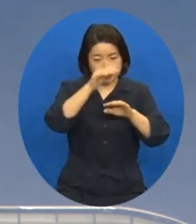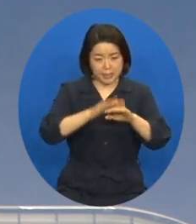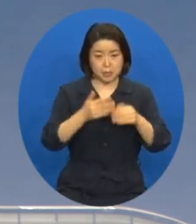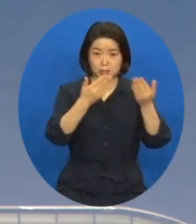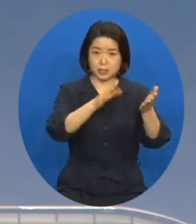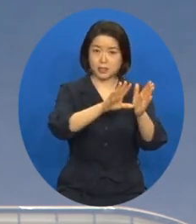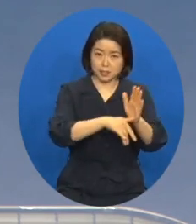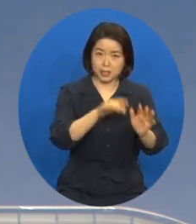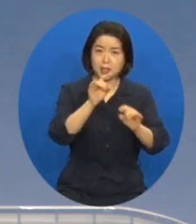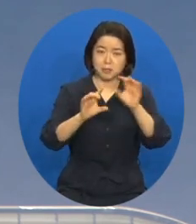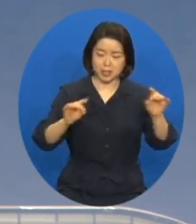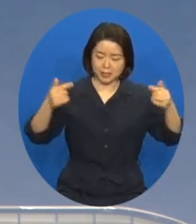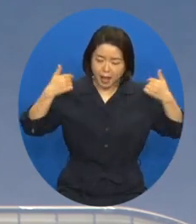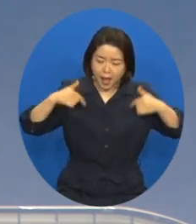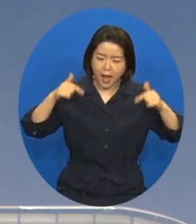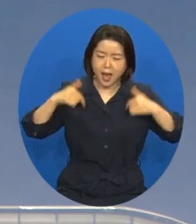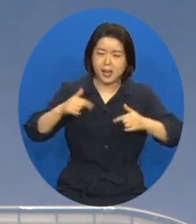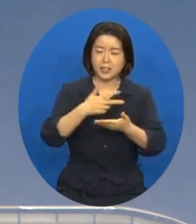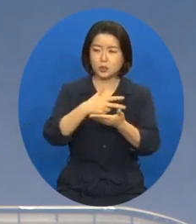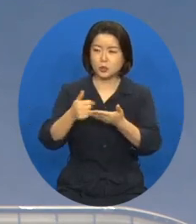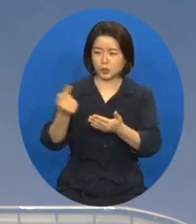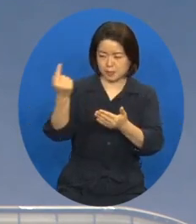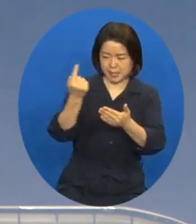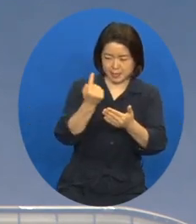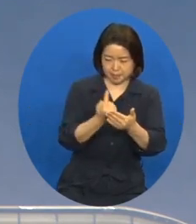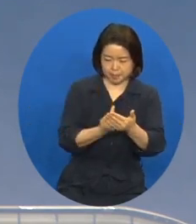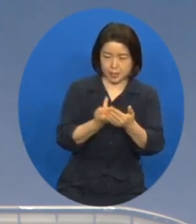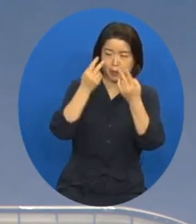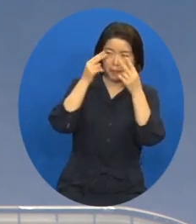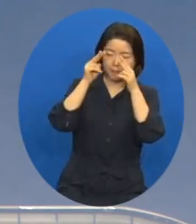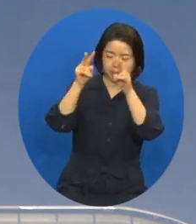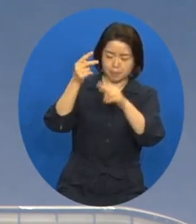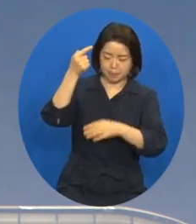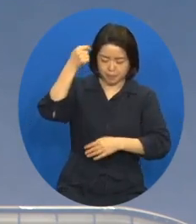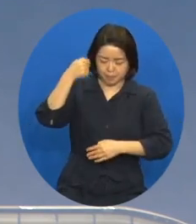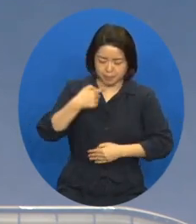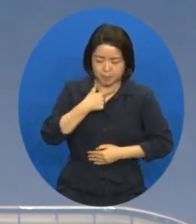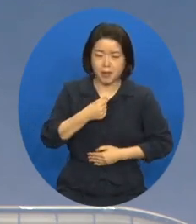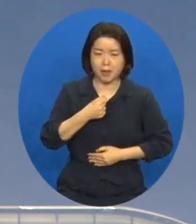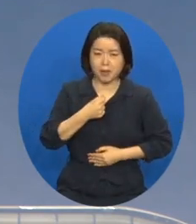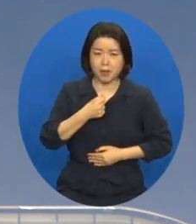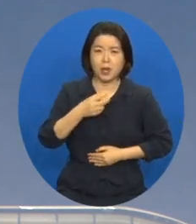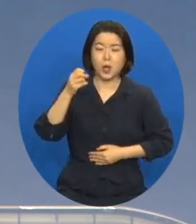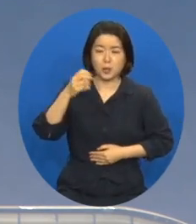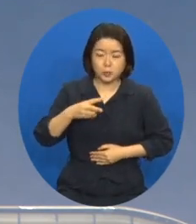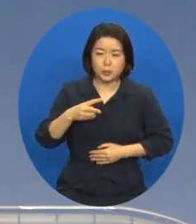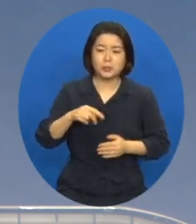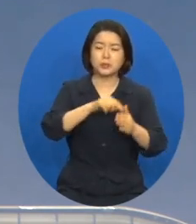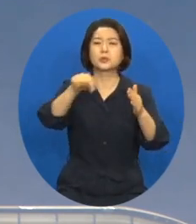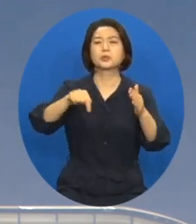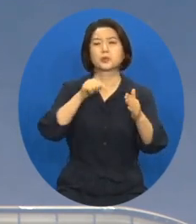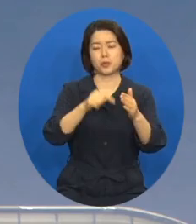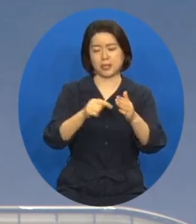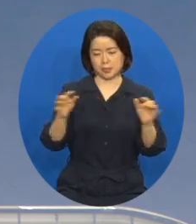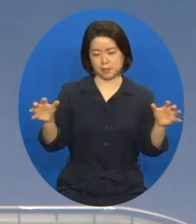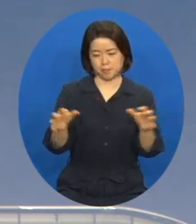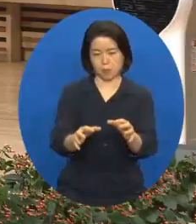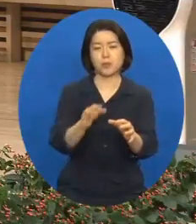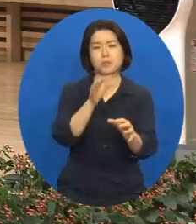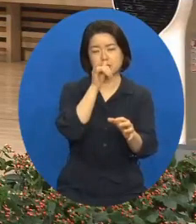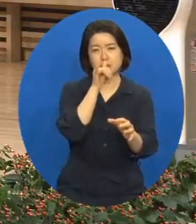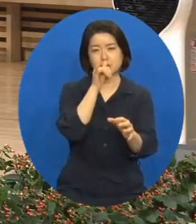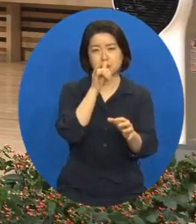때마다 항상 주님의 임재하심을 바라보았고 또 주님의 임재하심 아래서 그들은 모였다는